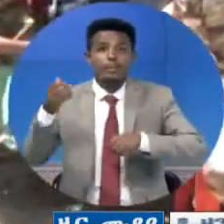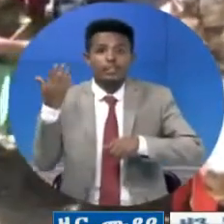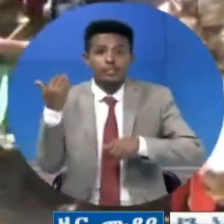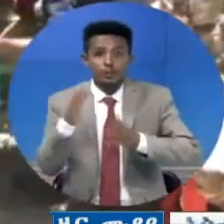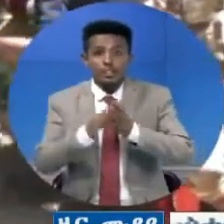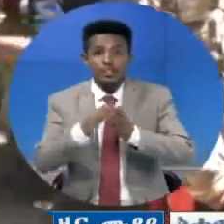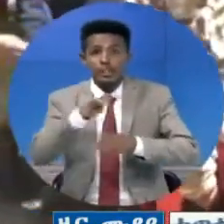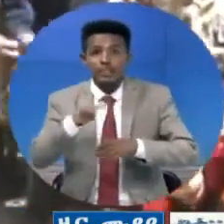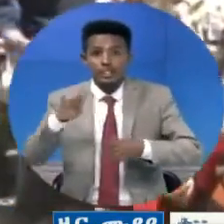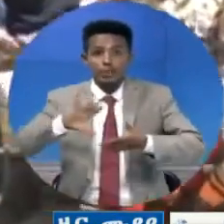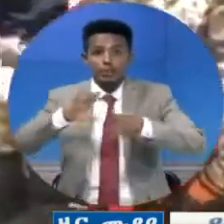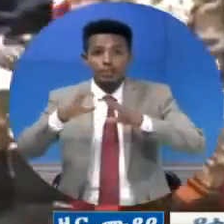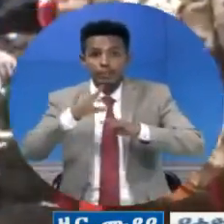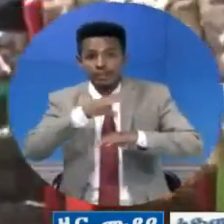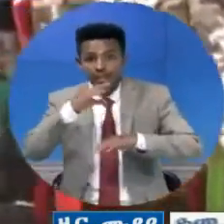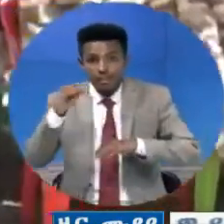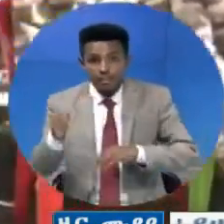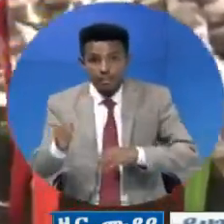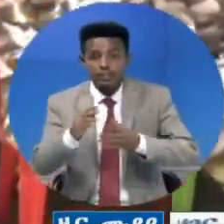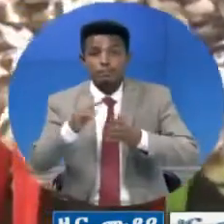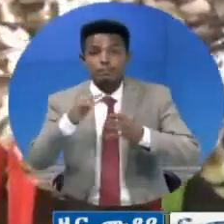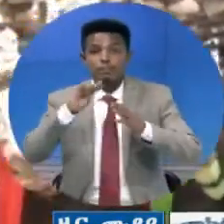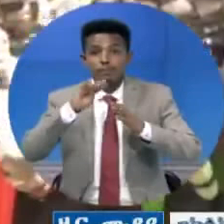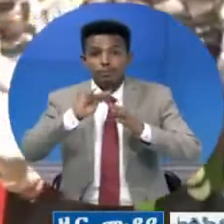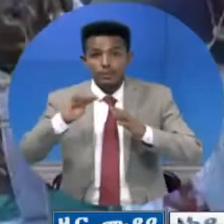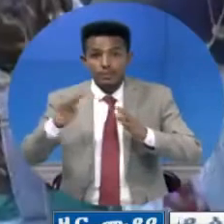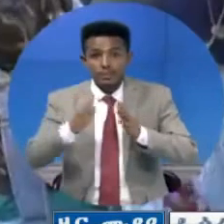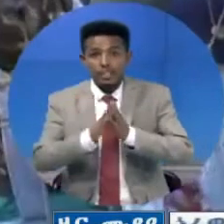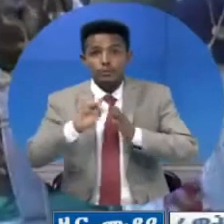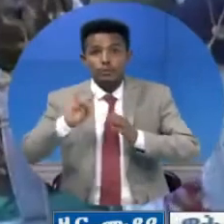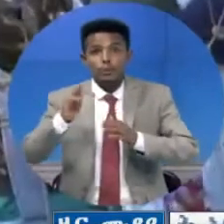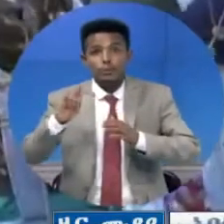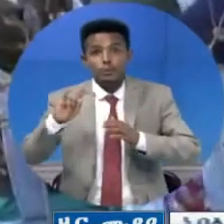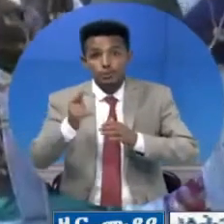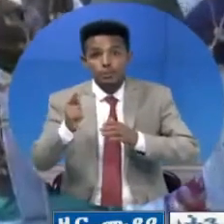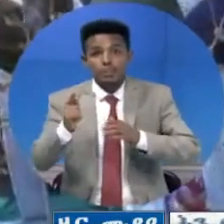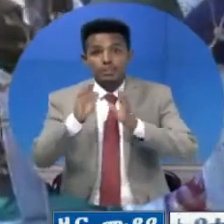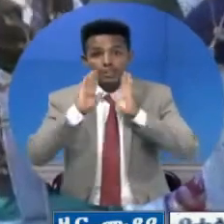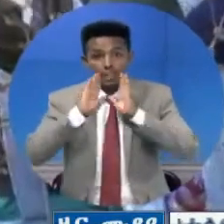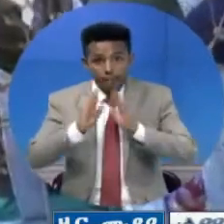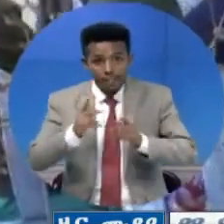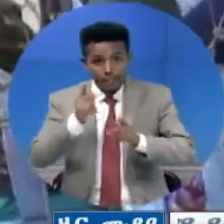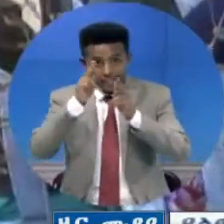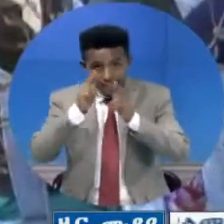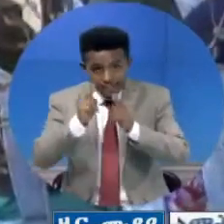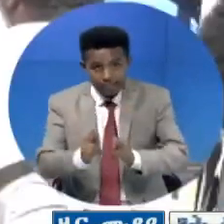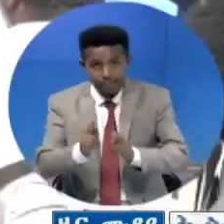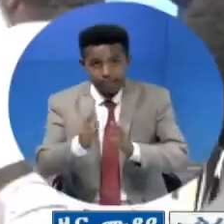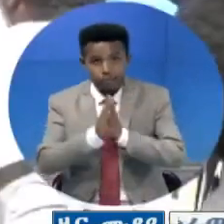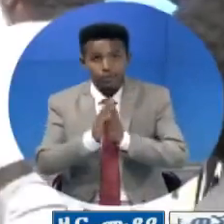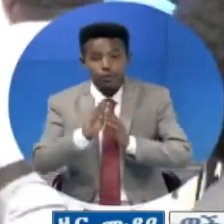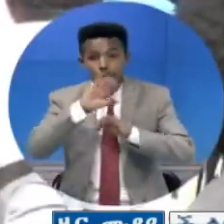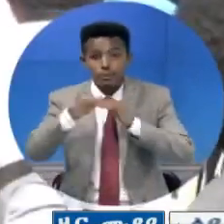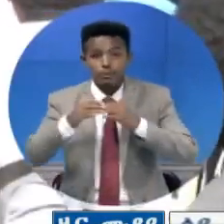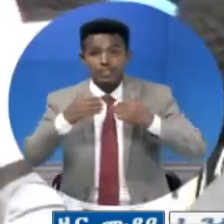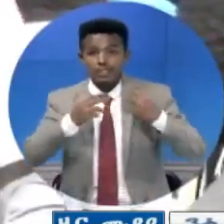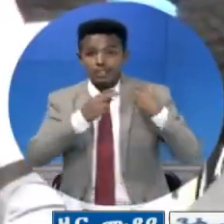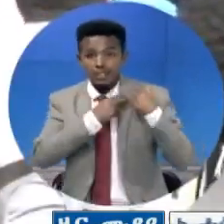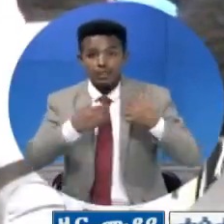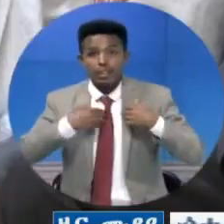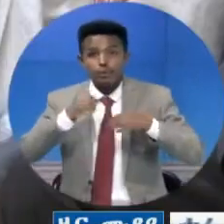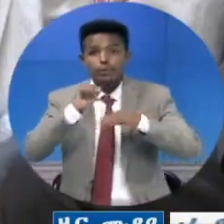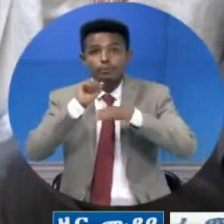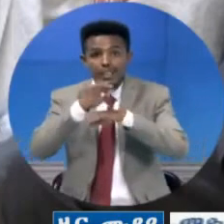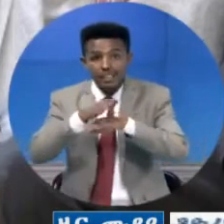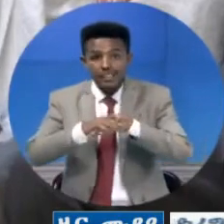የምስራቅ ጎጃም ዞንና የደብረ ማርቆስ ከተማ አስተዳደር የዞኑን ሰላም ማስጠበቅ የሁሉም ድርሻ ነው በሚል መሪ መልእክት ከወጣቶች፣